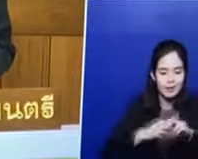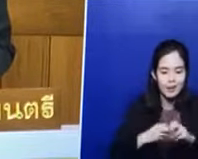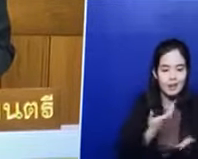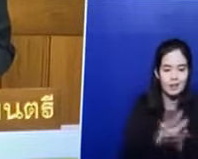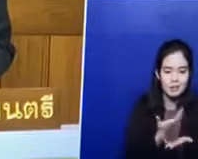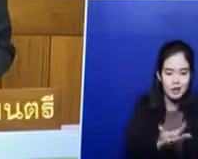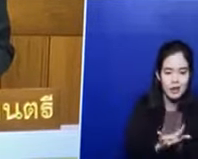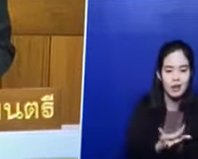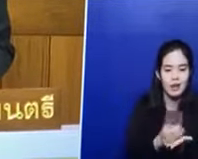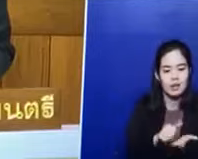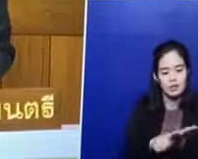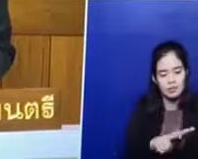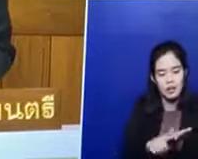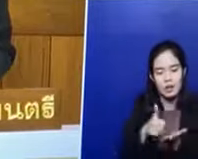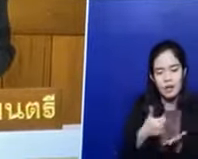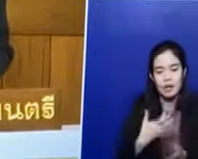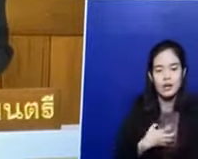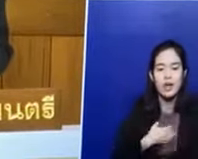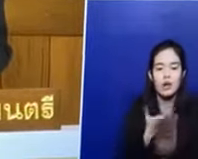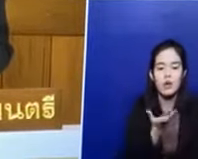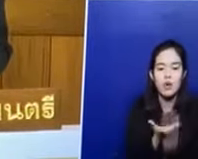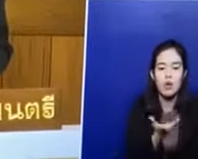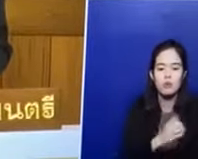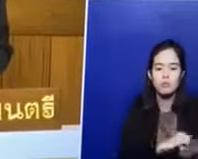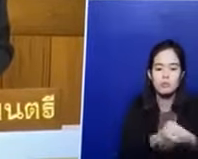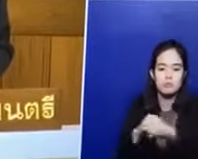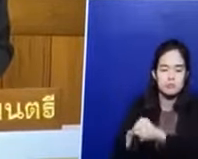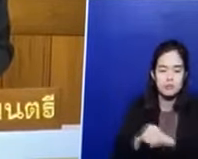ะครับก็ขอความร่วมมือจากบรรดา